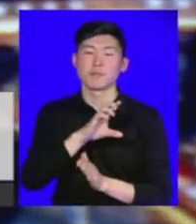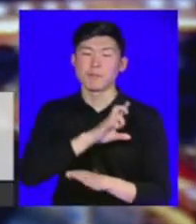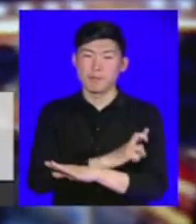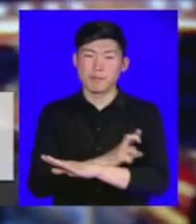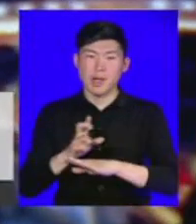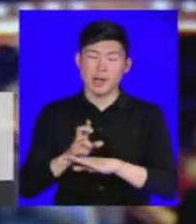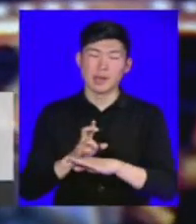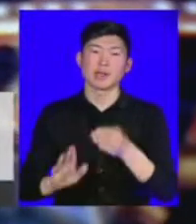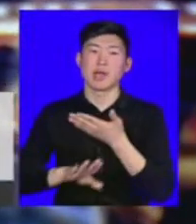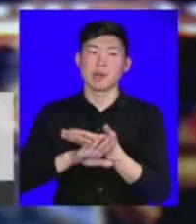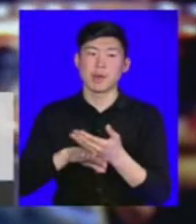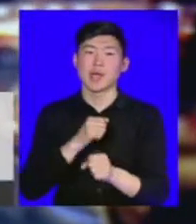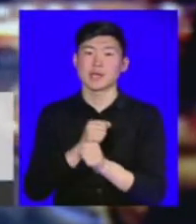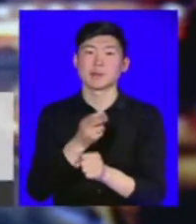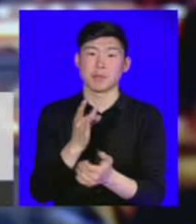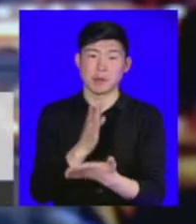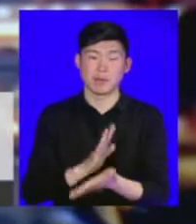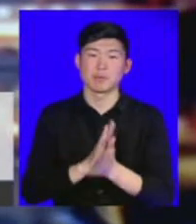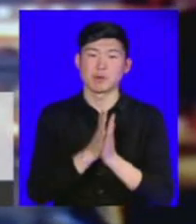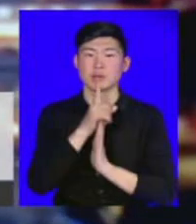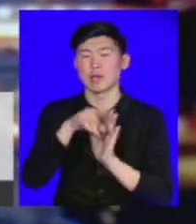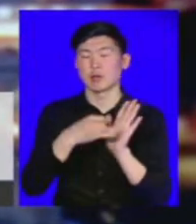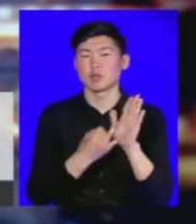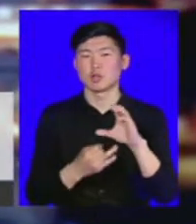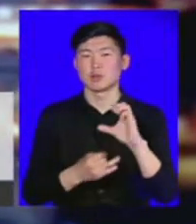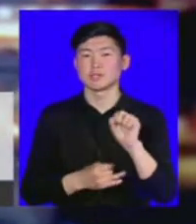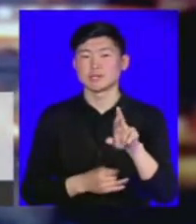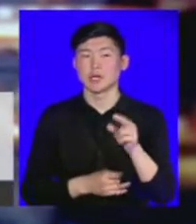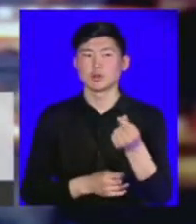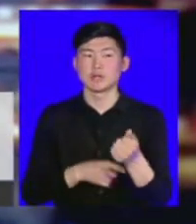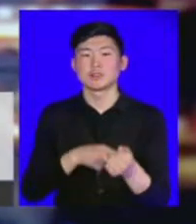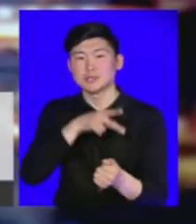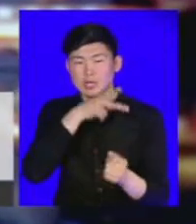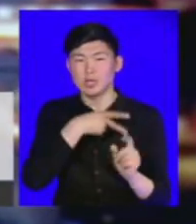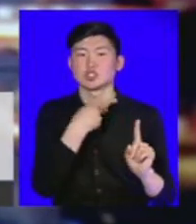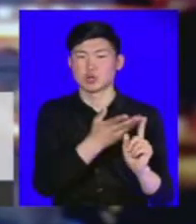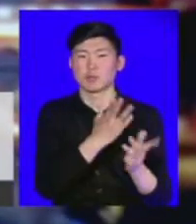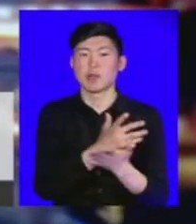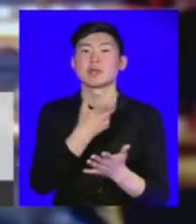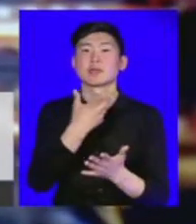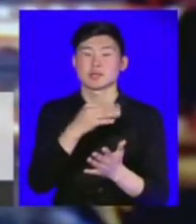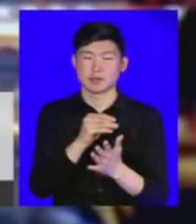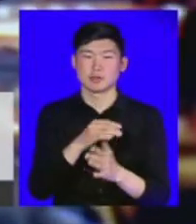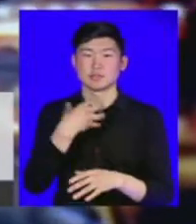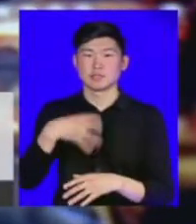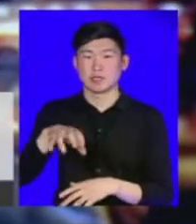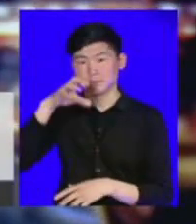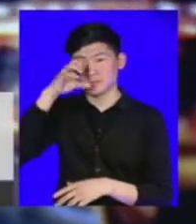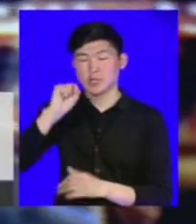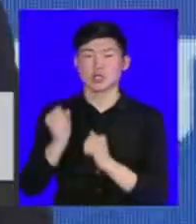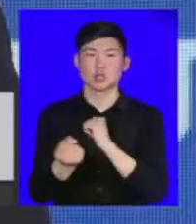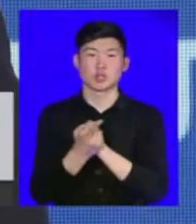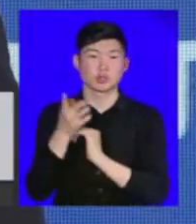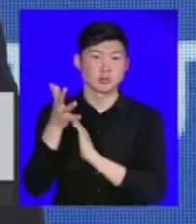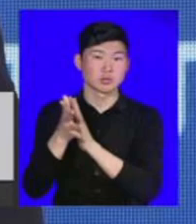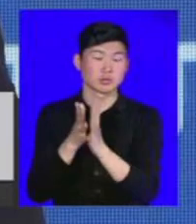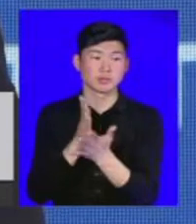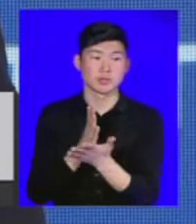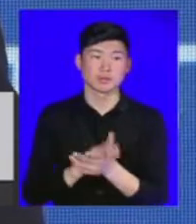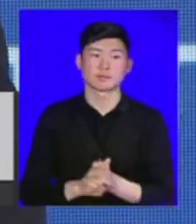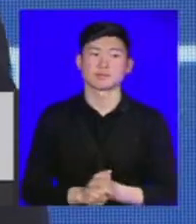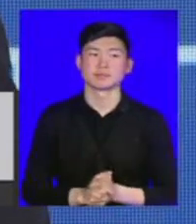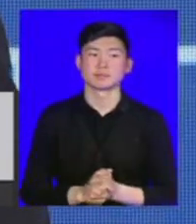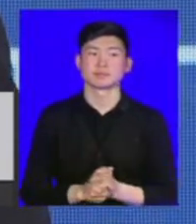хамгаалагчийн ажлын байр байгаа бөгөөд 1.7 сая орчим төгрөгөөр цалинжуулж байгаа гэдгийг салбарын сайд онцоллоо.